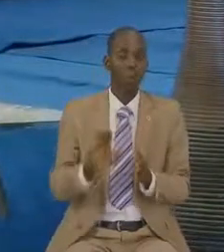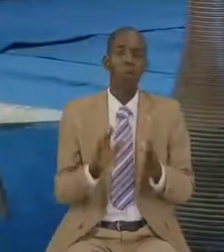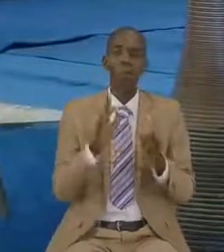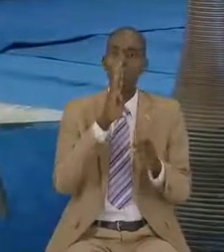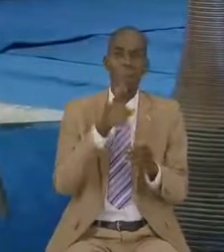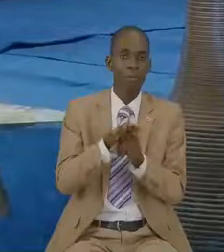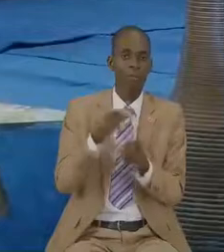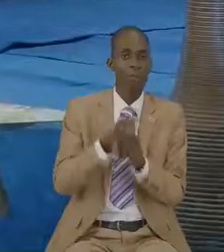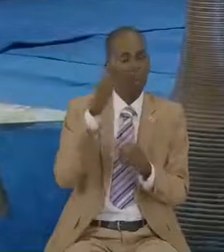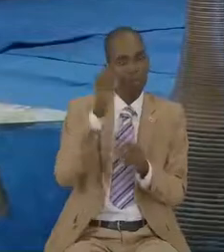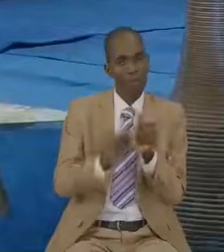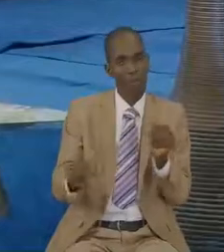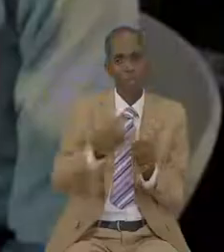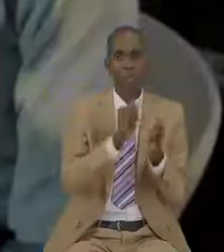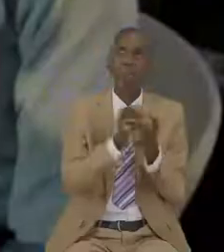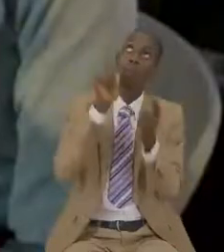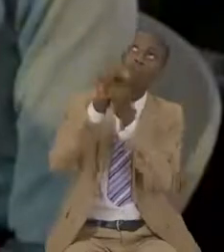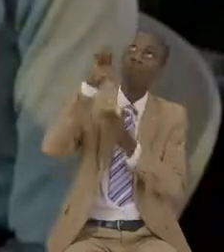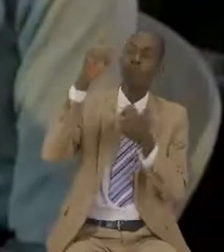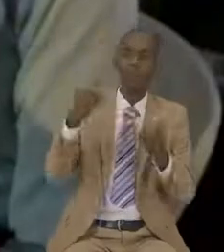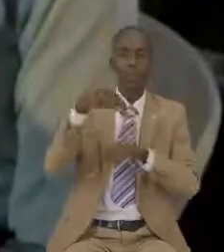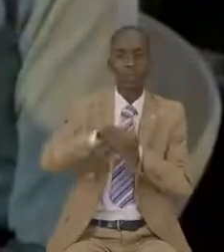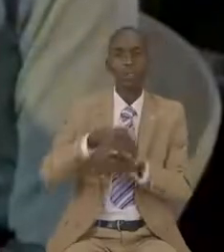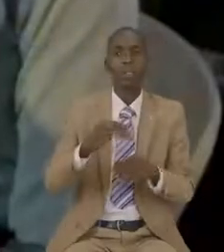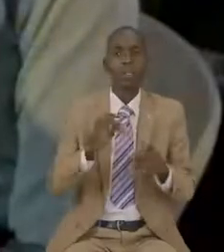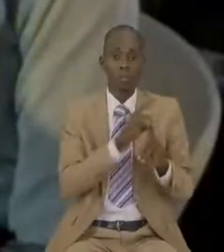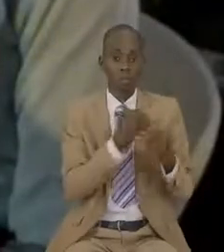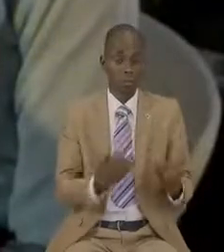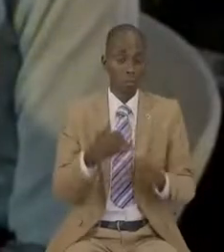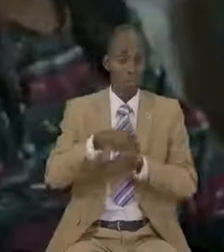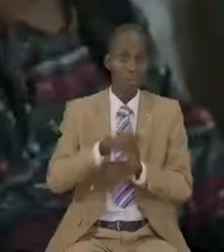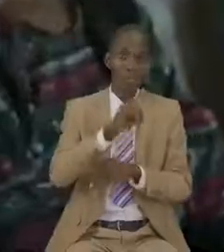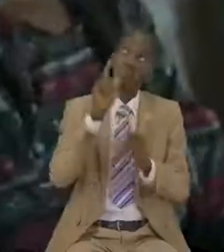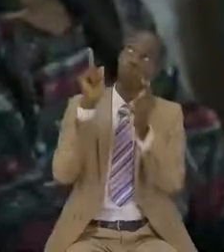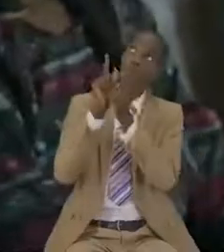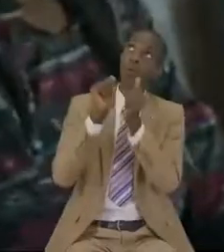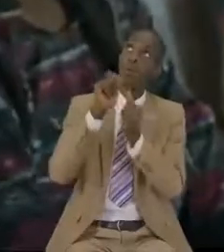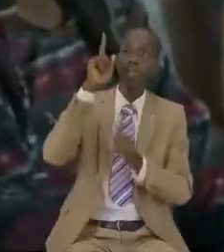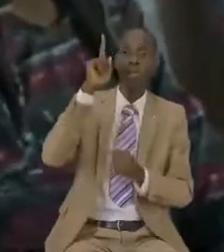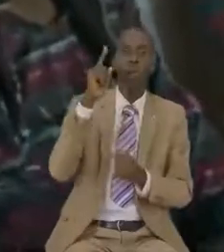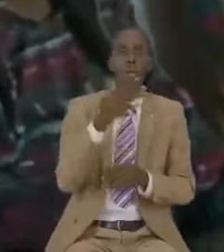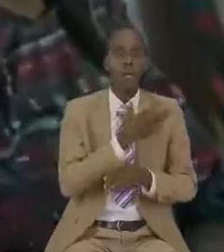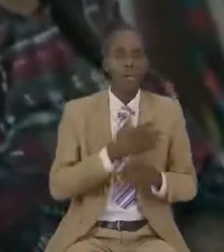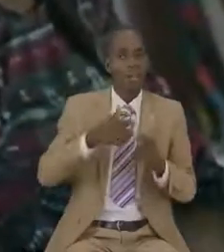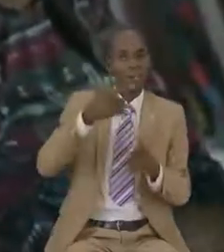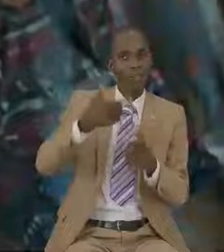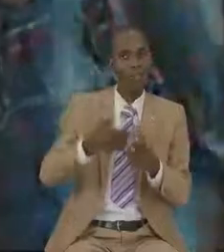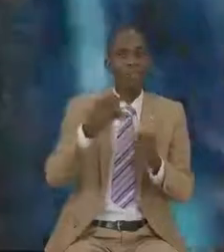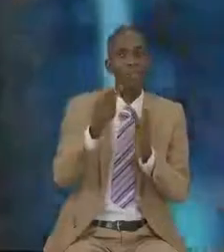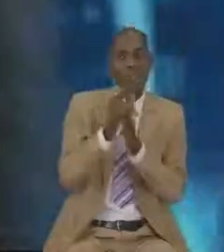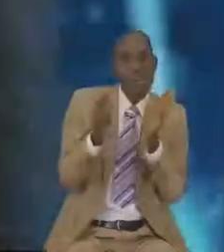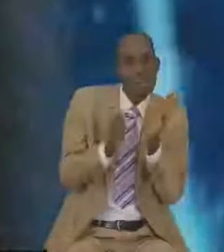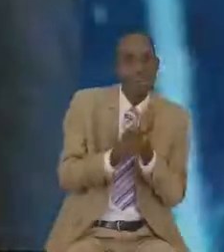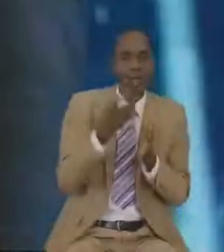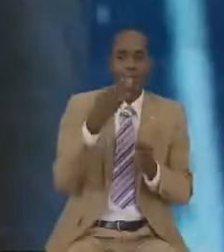Ce soir, tu vas venir. J'ai dit, ce soir, tu vas venir. Alors, la loi de l'esprit de